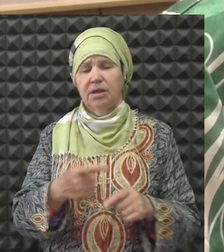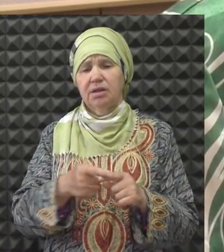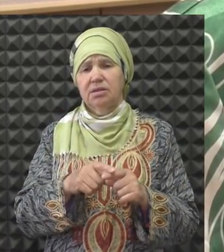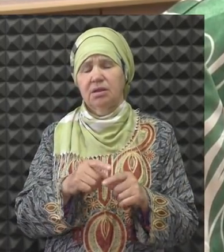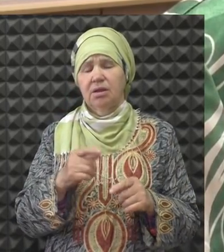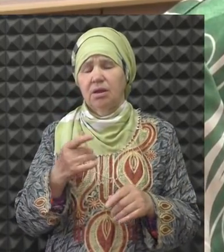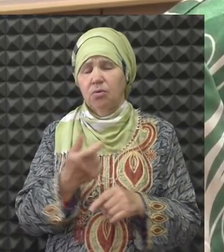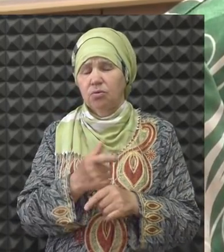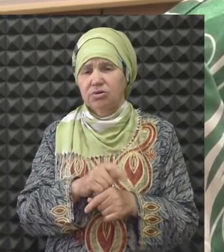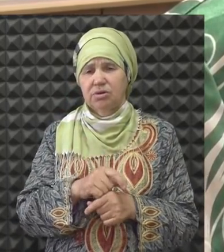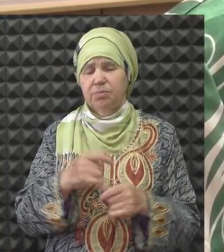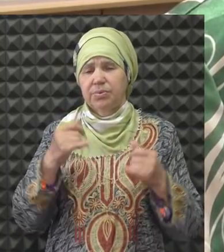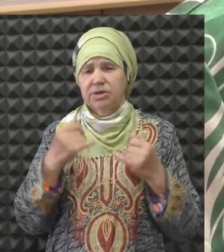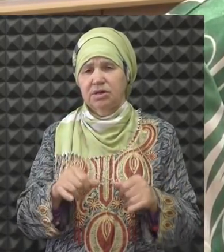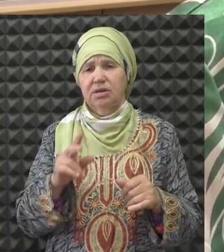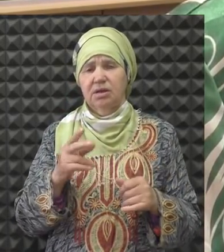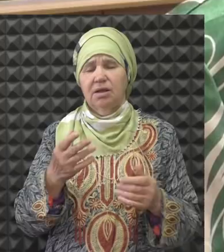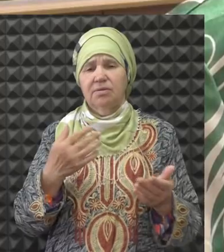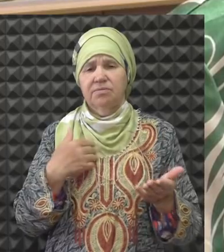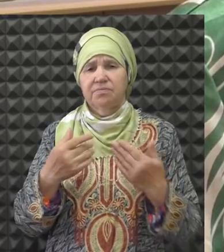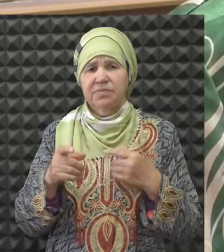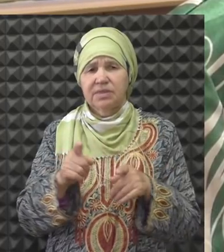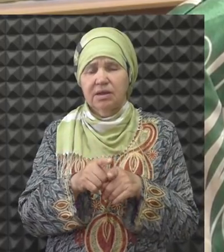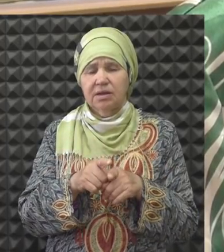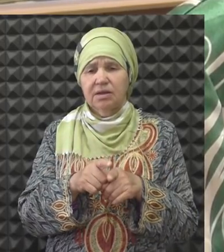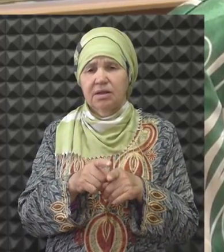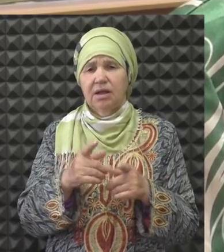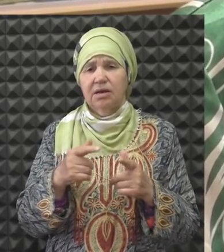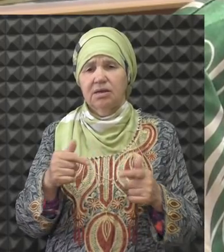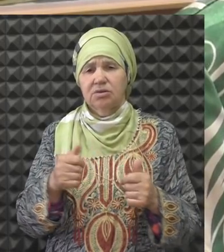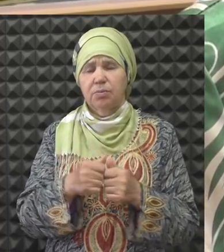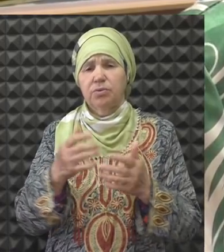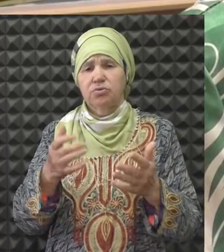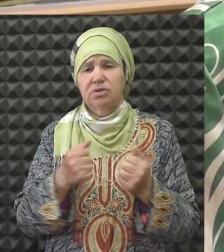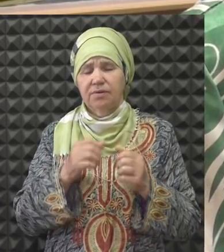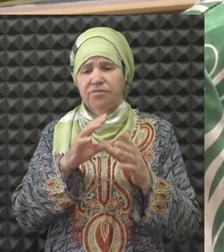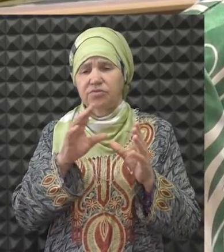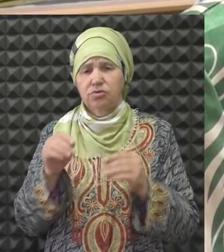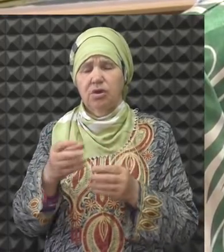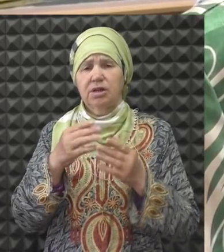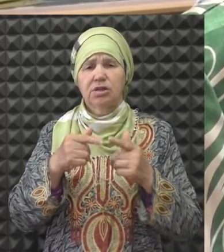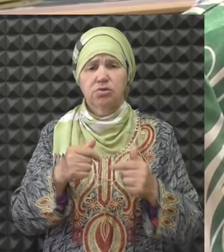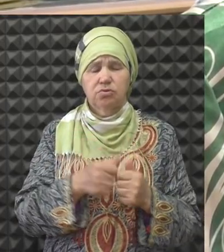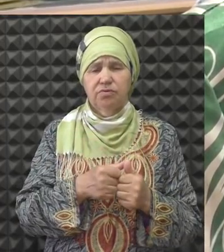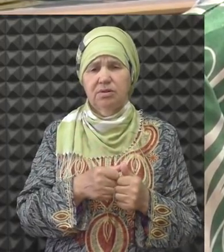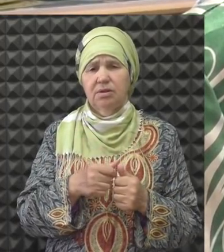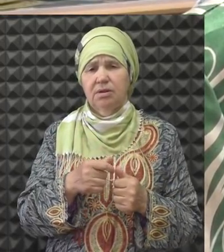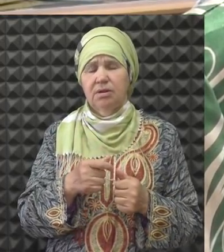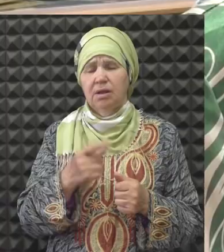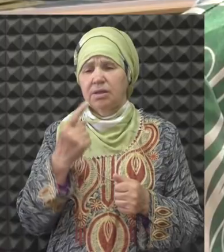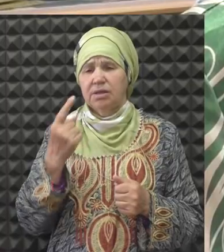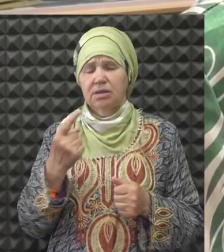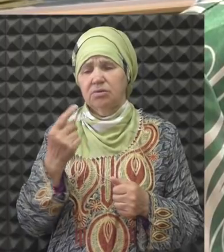приехала, это вообще еще я поражена, как они так могут, как у них так получается все это